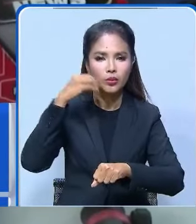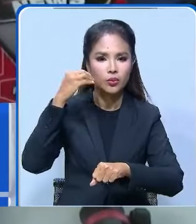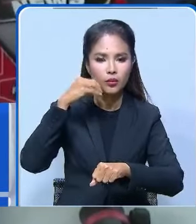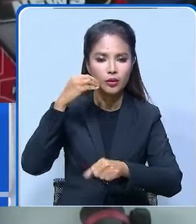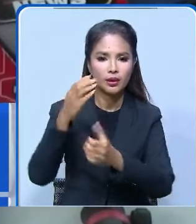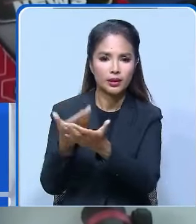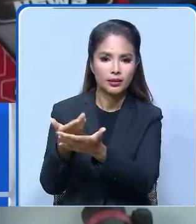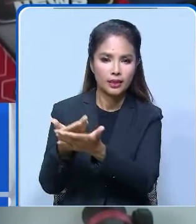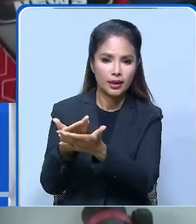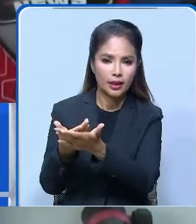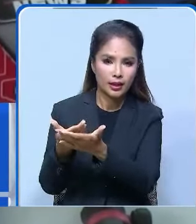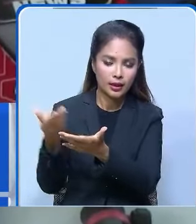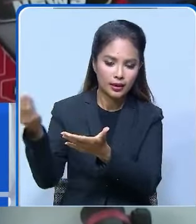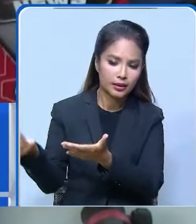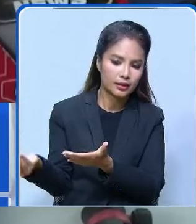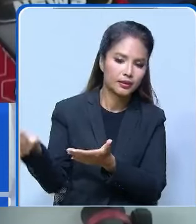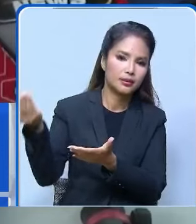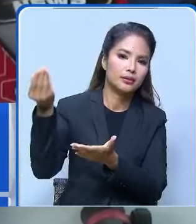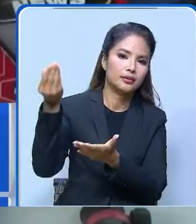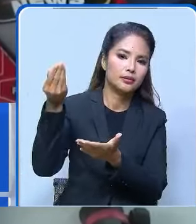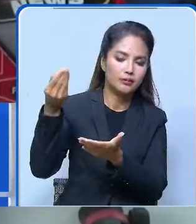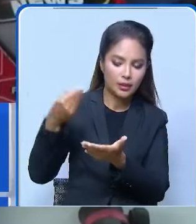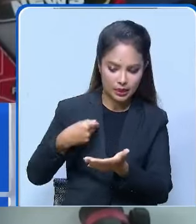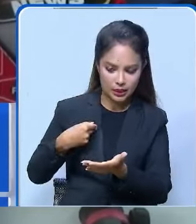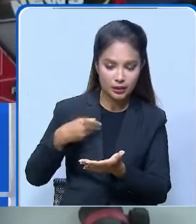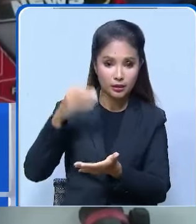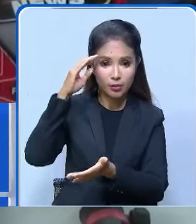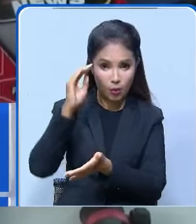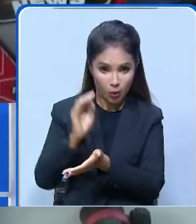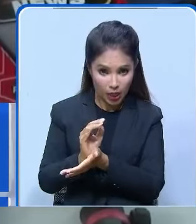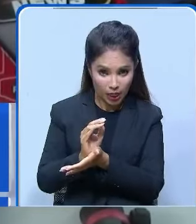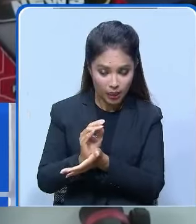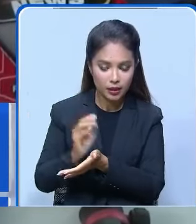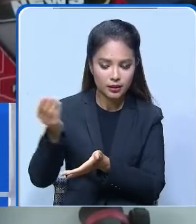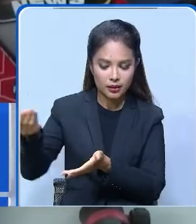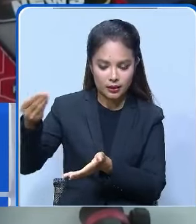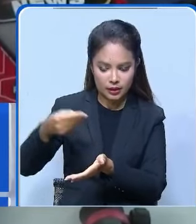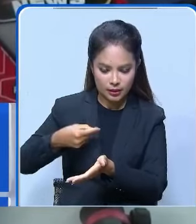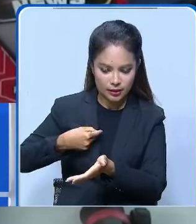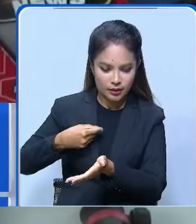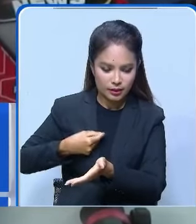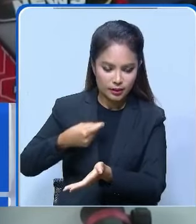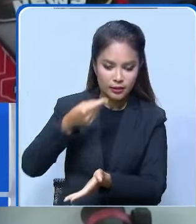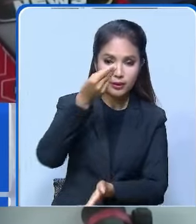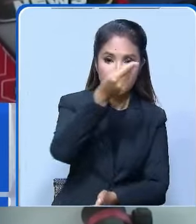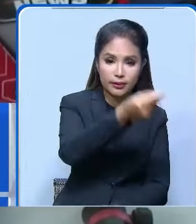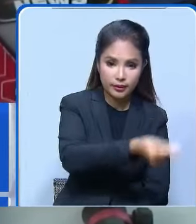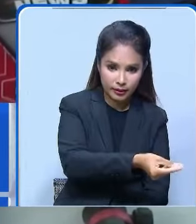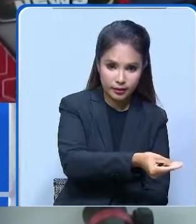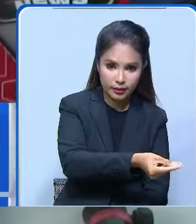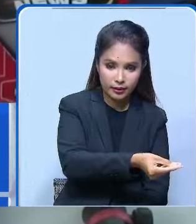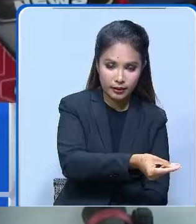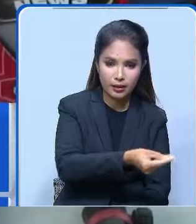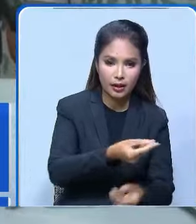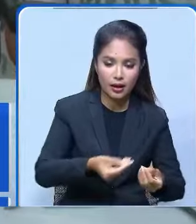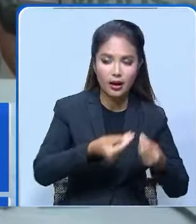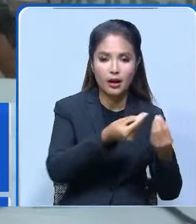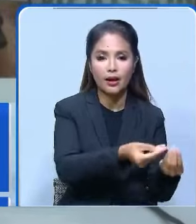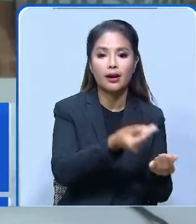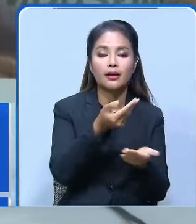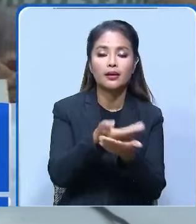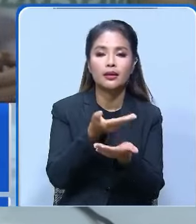ำเงินมาคืนให้เขาจะเอามาคืนให้กับตำรวจค่ะให้ตำรวจเนี่ยเป็นคนกลางส่งต่อเงินให้กับผู้เสียหายโด